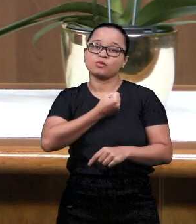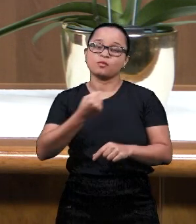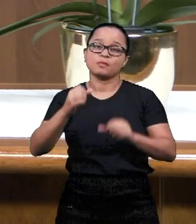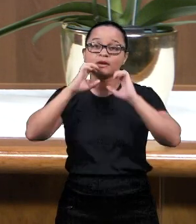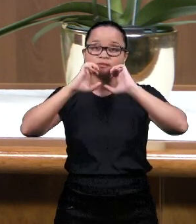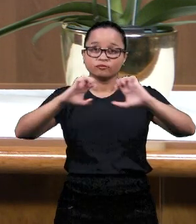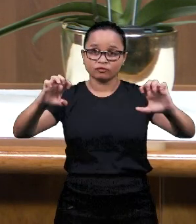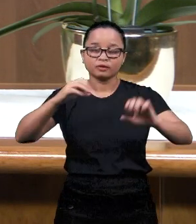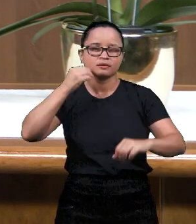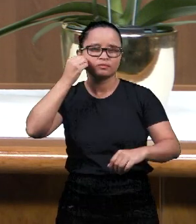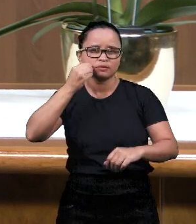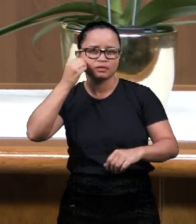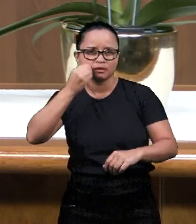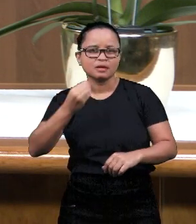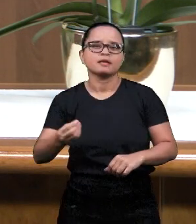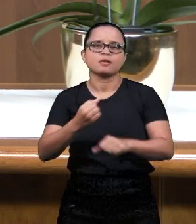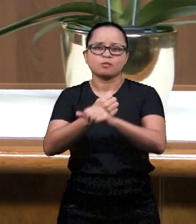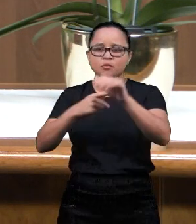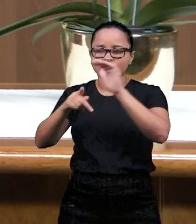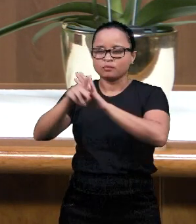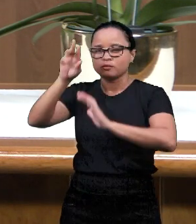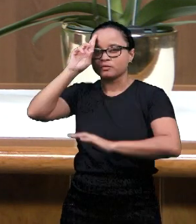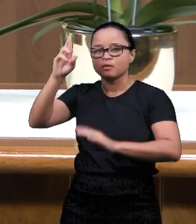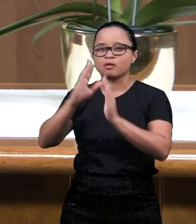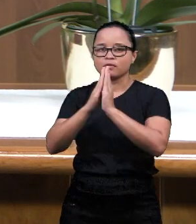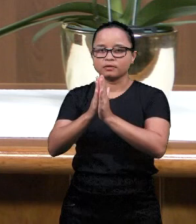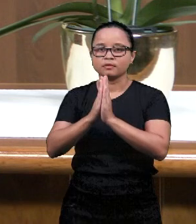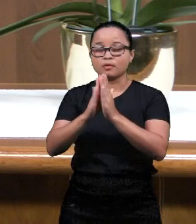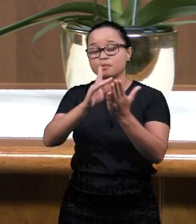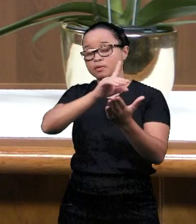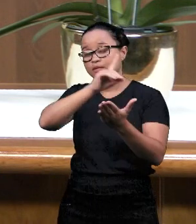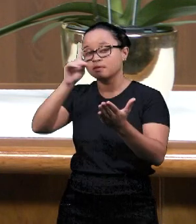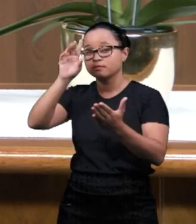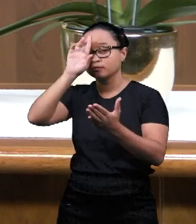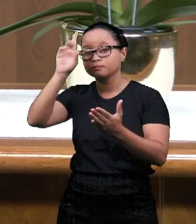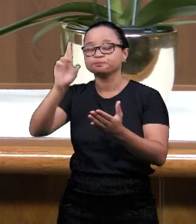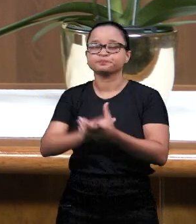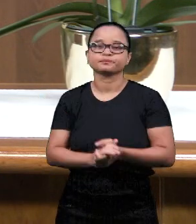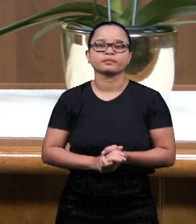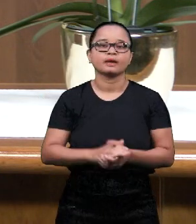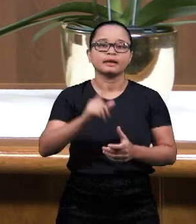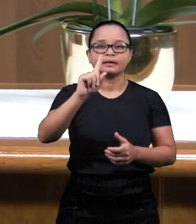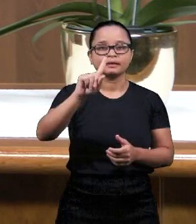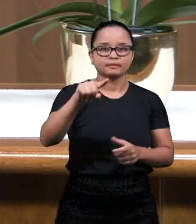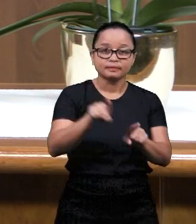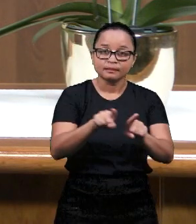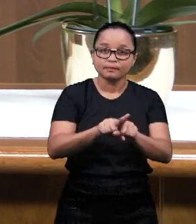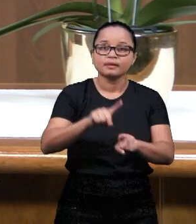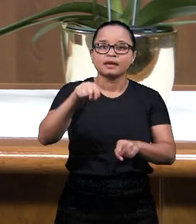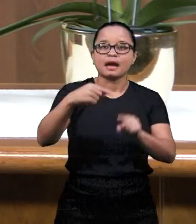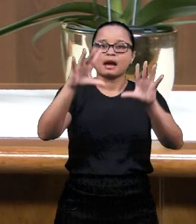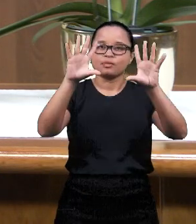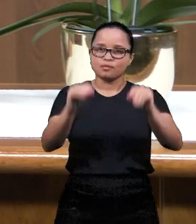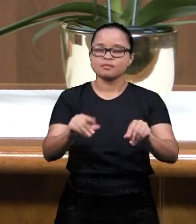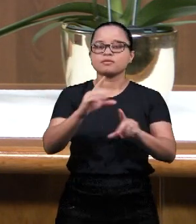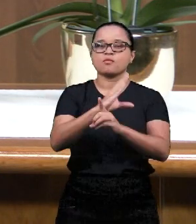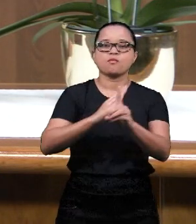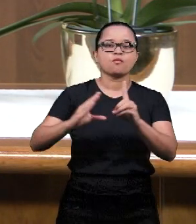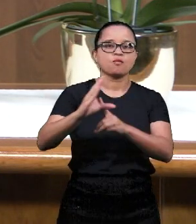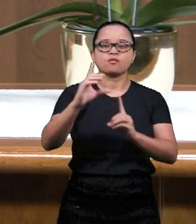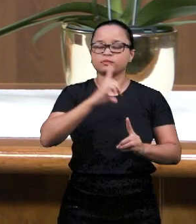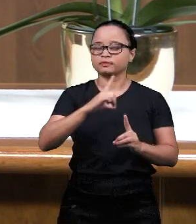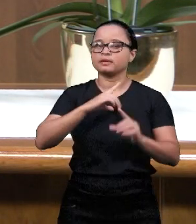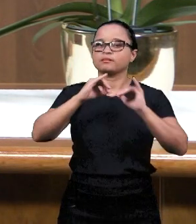la vie de tout le monde, mais nous devons utiliser ce numéro afin que les personnes puissent avoir une expérience avec le Seigneur. Le soir, nous avons le